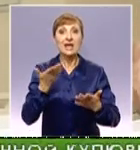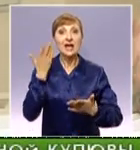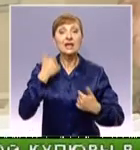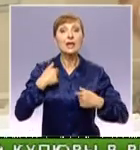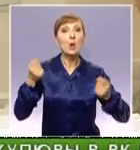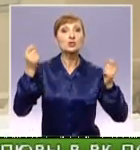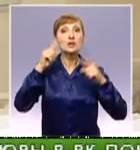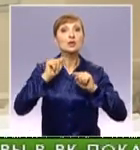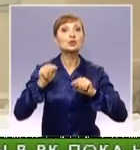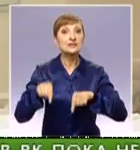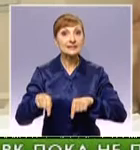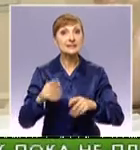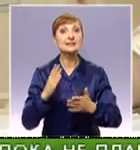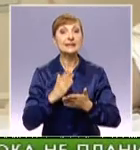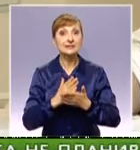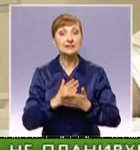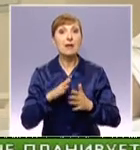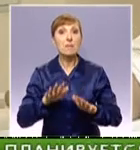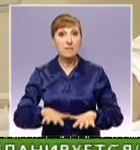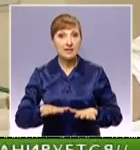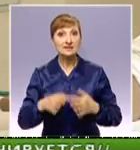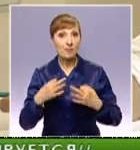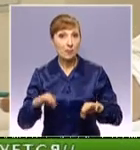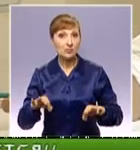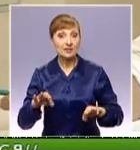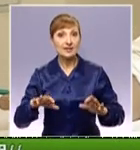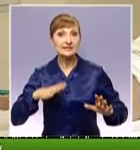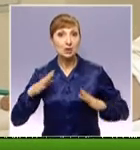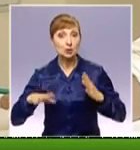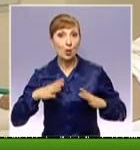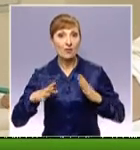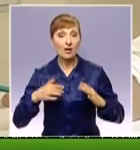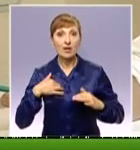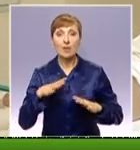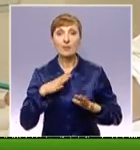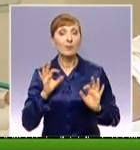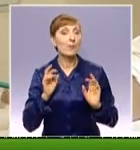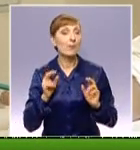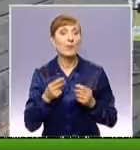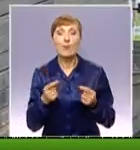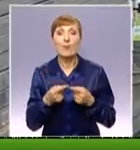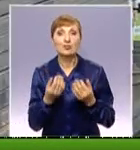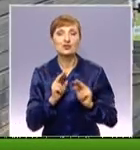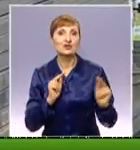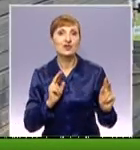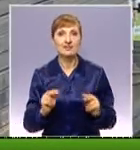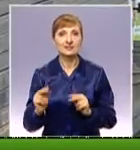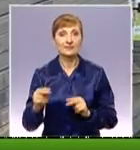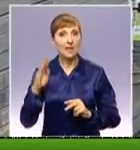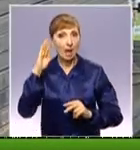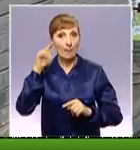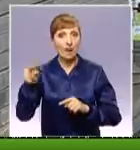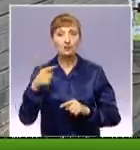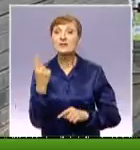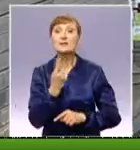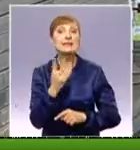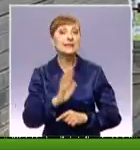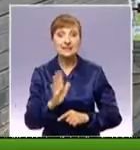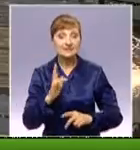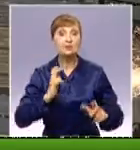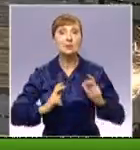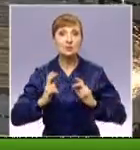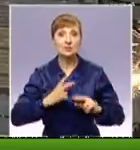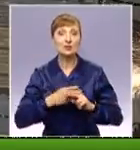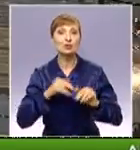узнал то, что здесь есть вакантные места, получается, на стажировку, я был просто счастлив, честно. Абылай Алатаев не единственный студент,